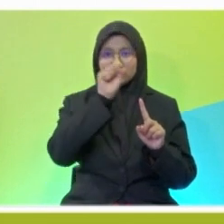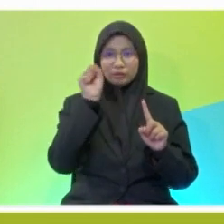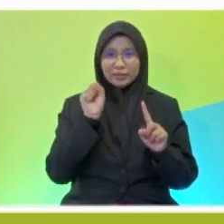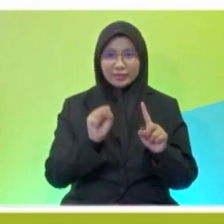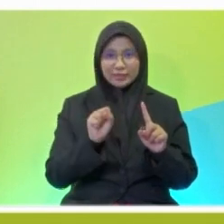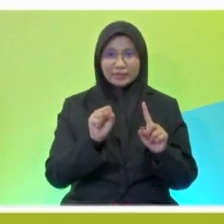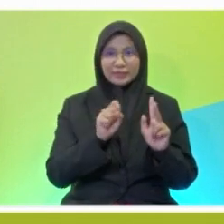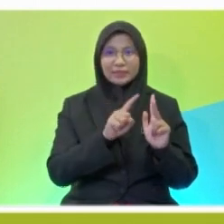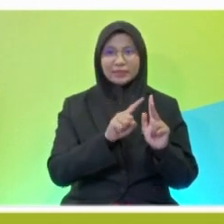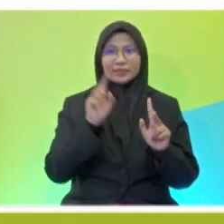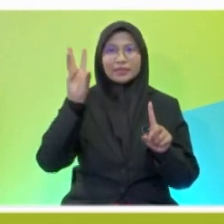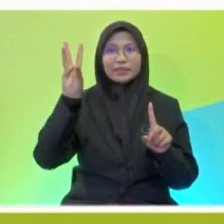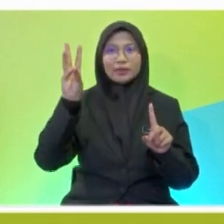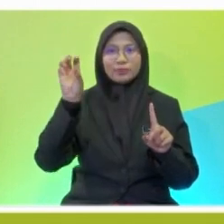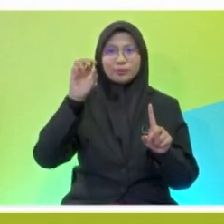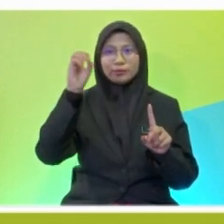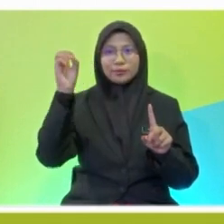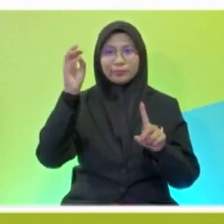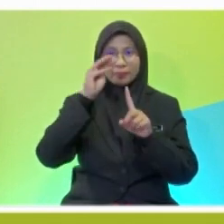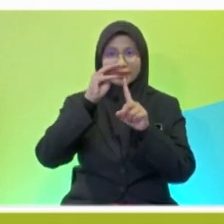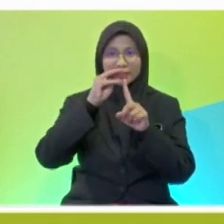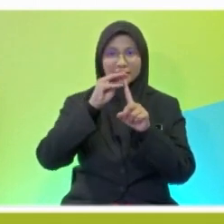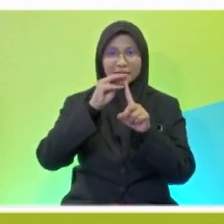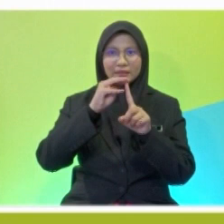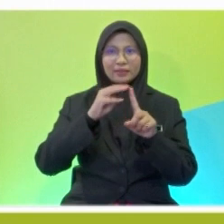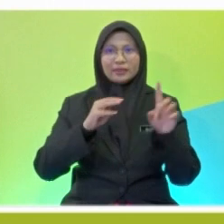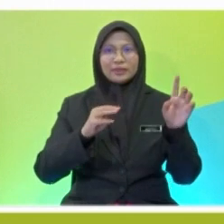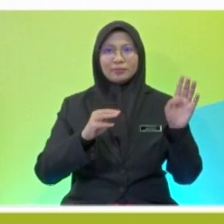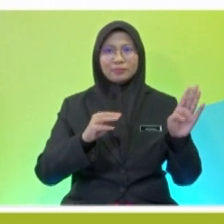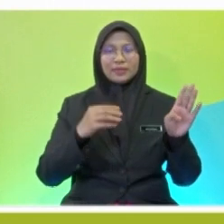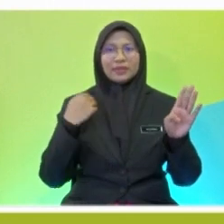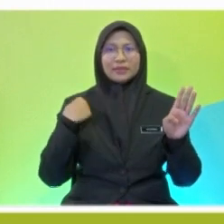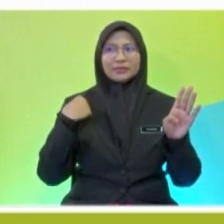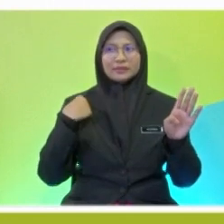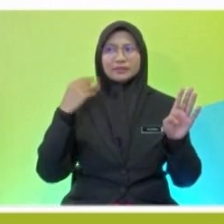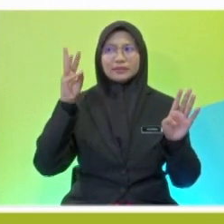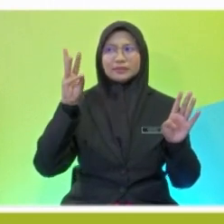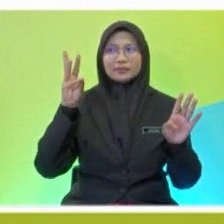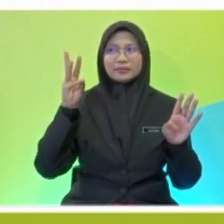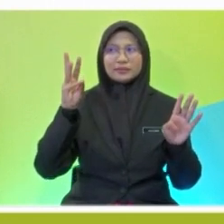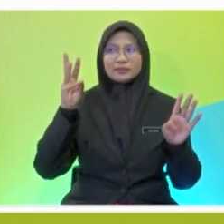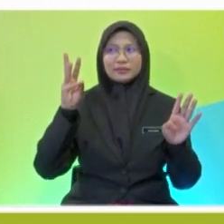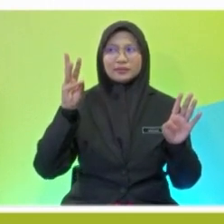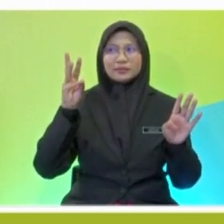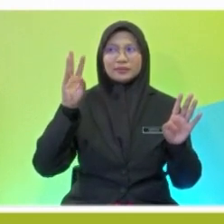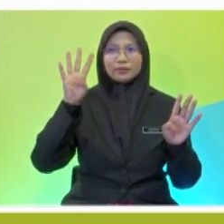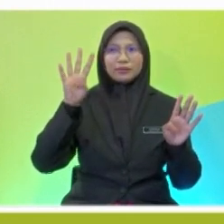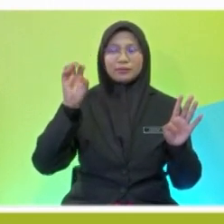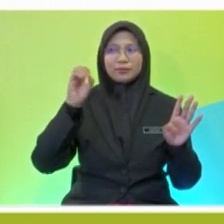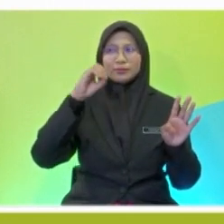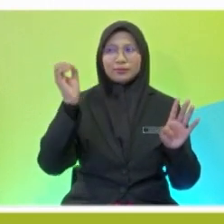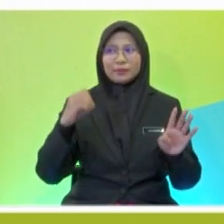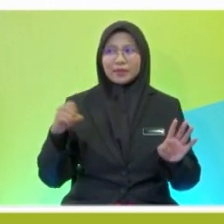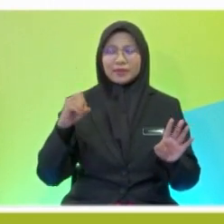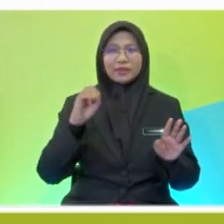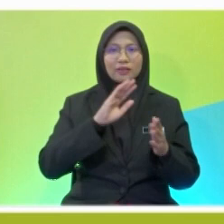60 morka dan bagian bibule 4 soal lainnya mengandung 60 marka jumlah keseluruhan ialah 100-100